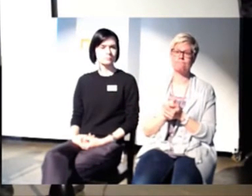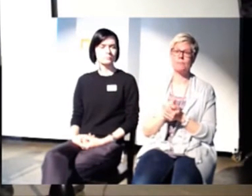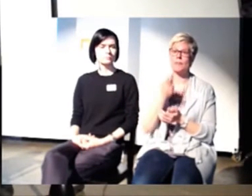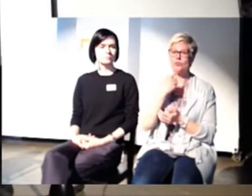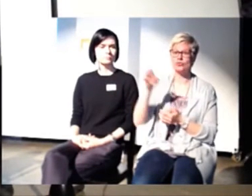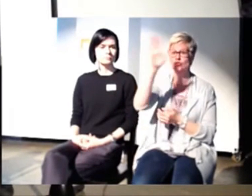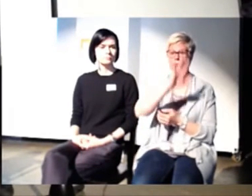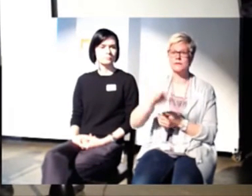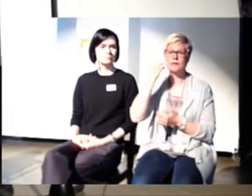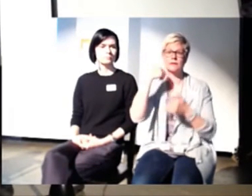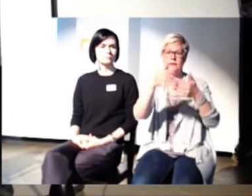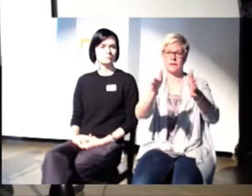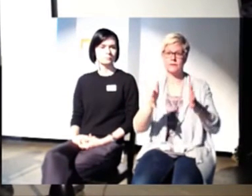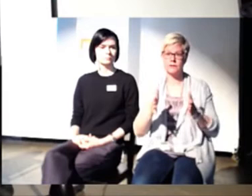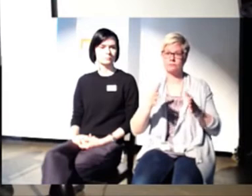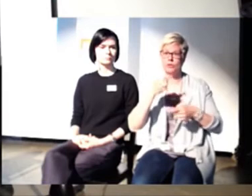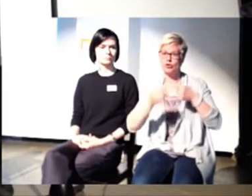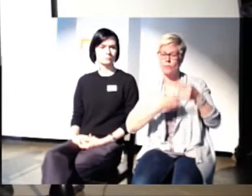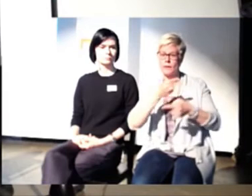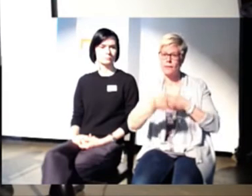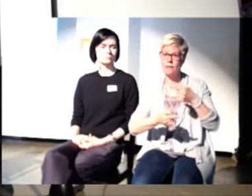Suomessa residenssitoiminta